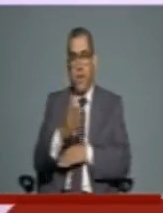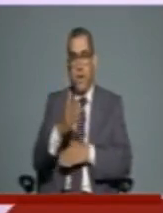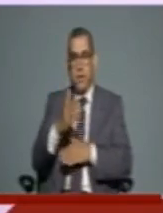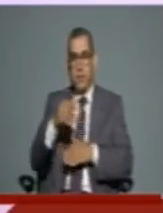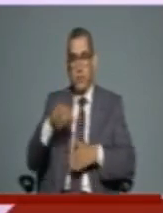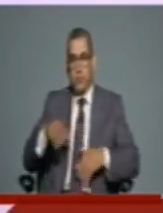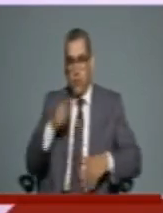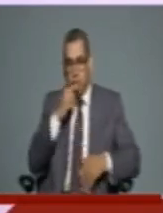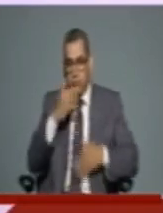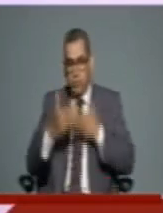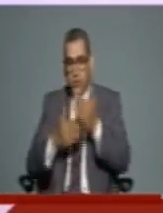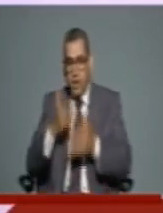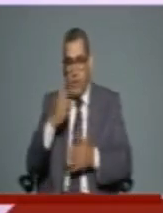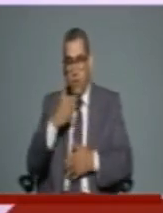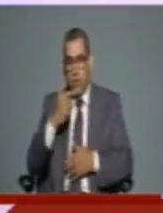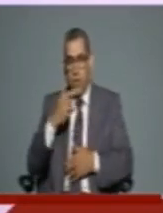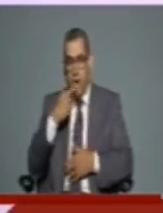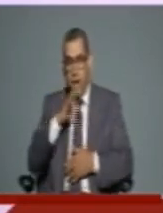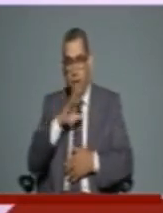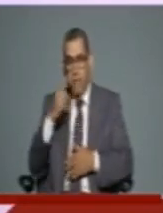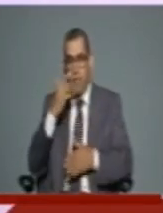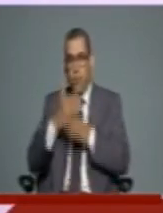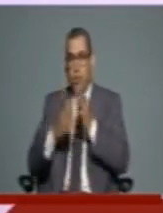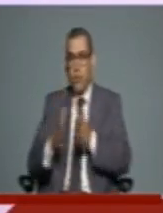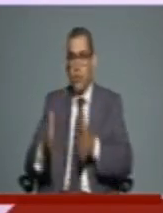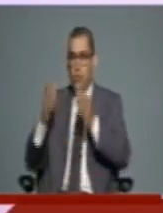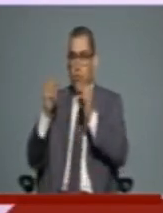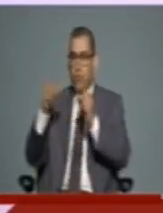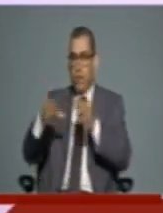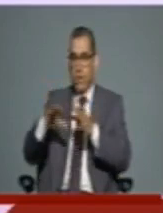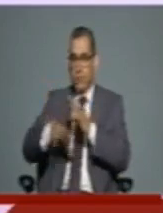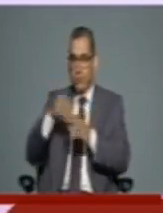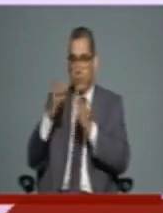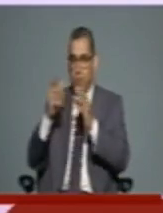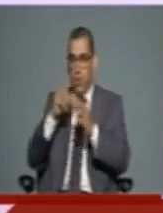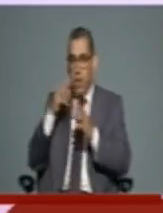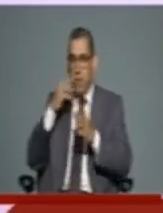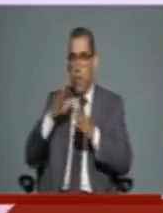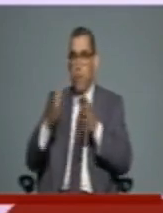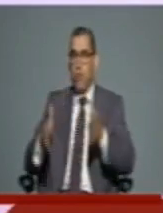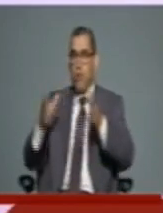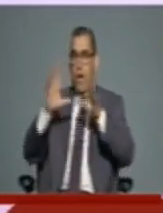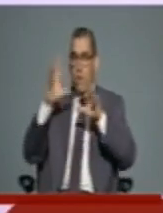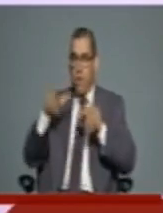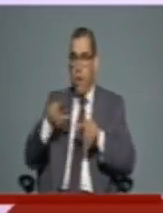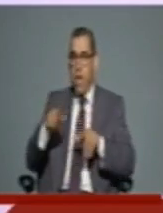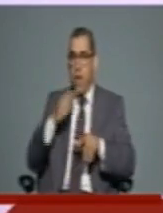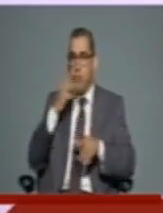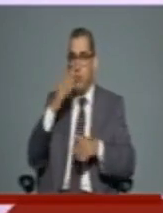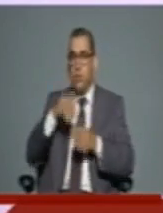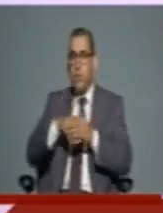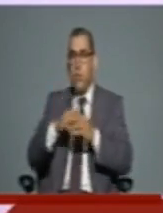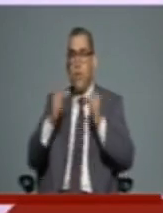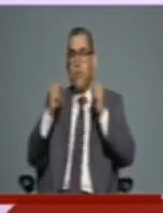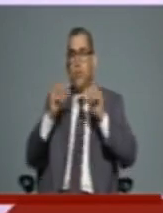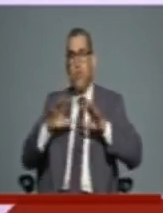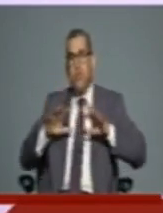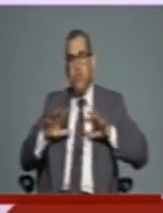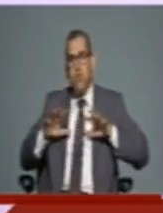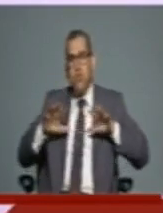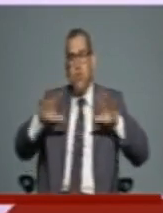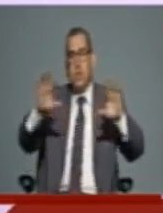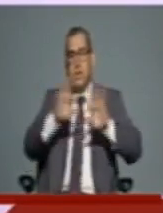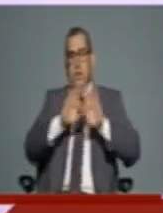بنتكلم عن مجمع استهلاكي او مول كبير او كذا، احنا بنتكلم عن منطقه بيبقى فيها